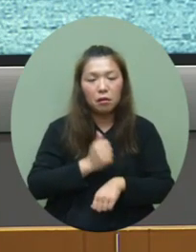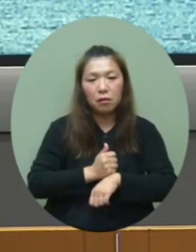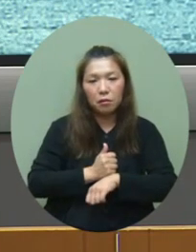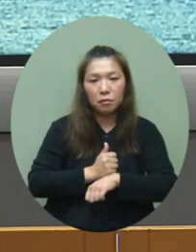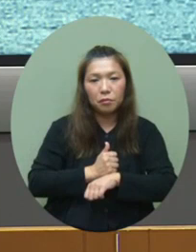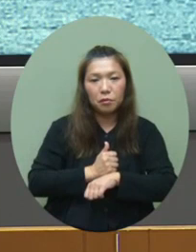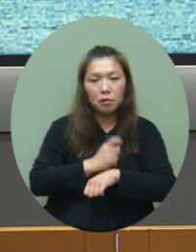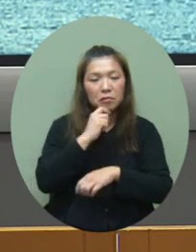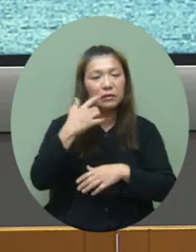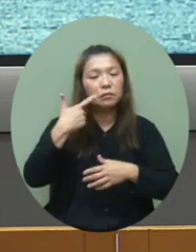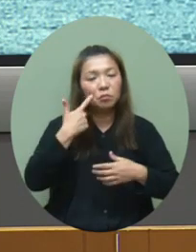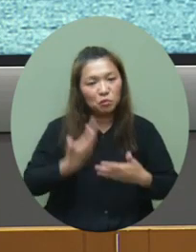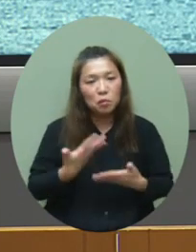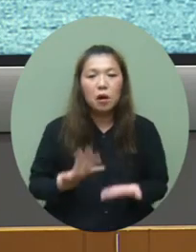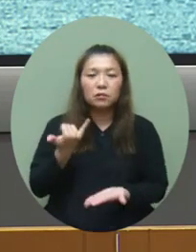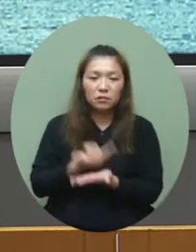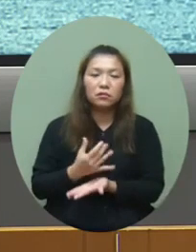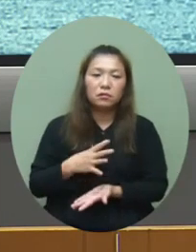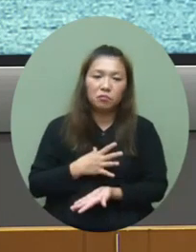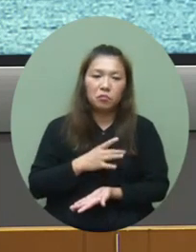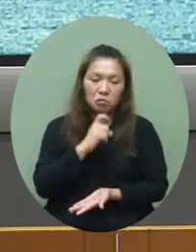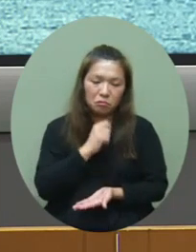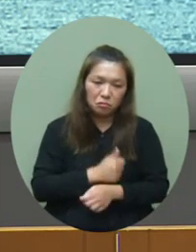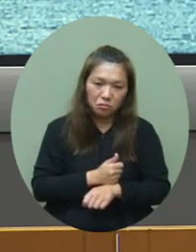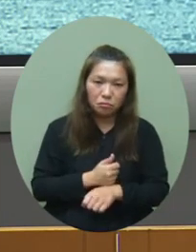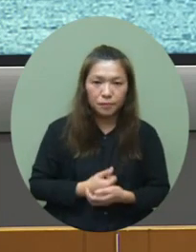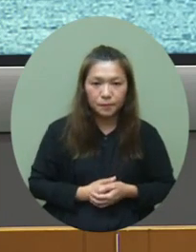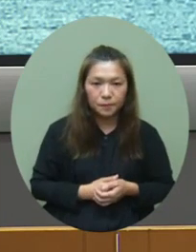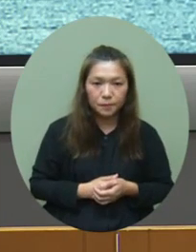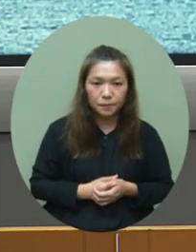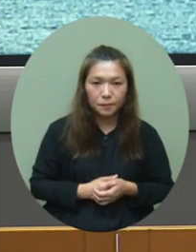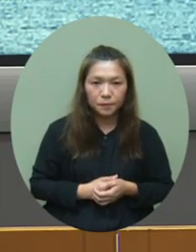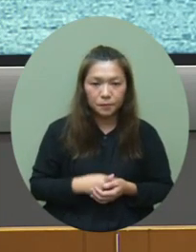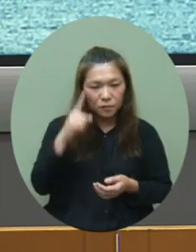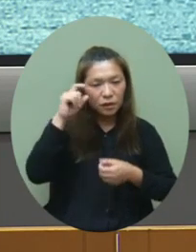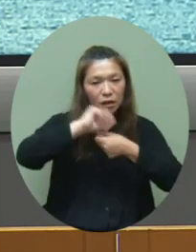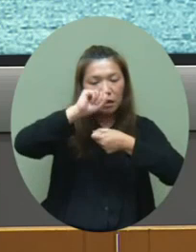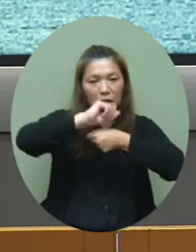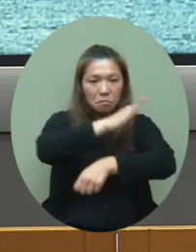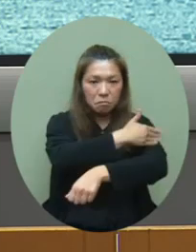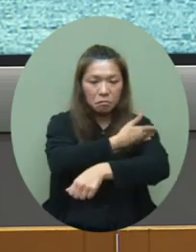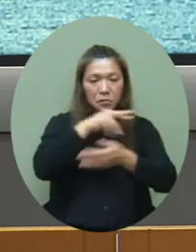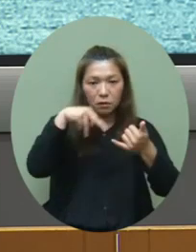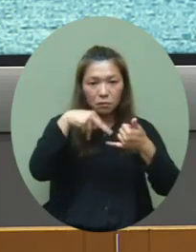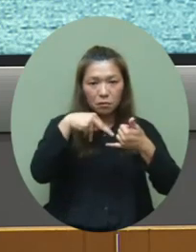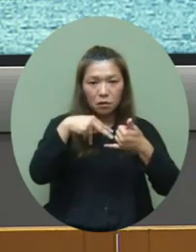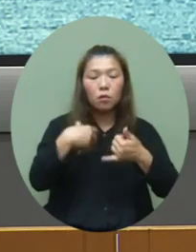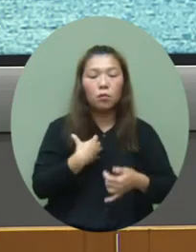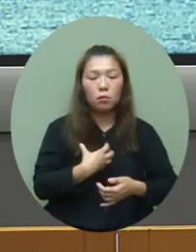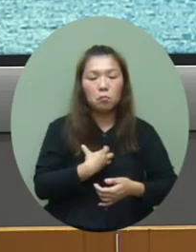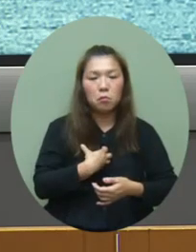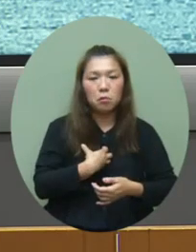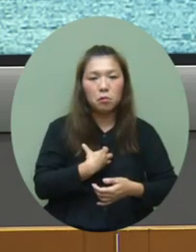會有嚴重啊或者死亡嘅情況啦，咁所以 即係加密院舍嘅員工嘅檢測咧，我覺得都